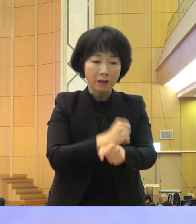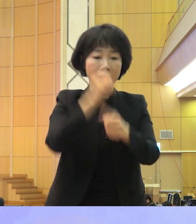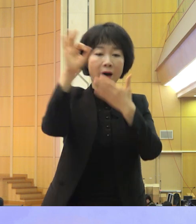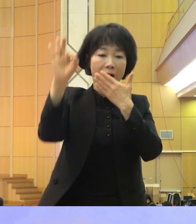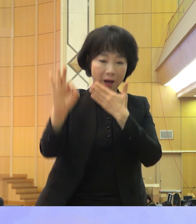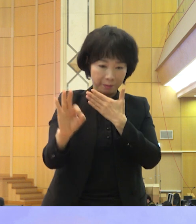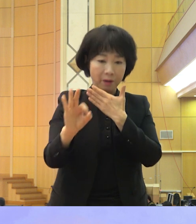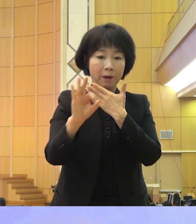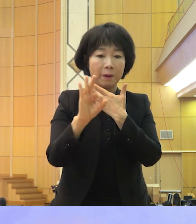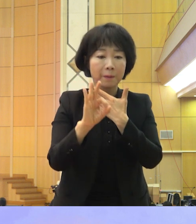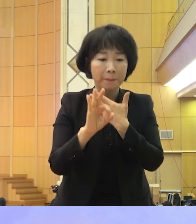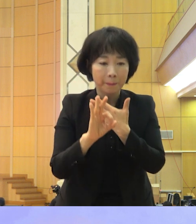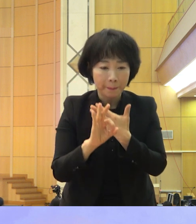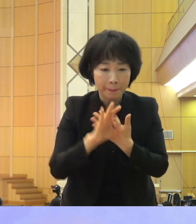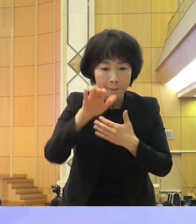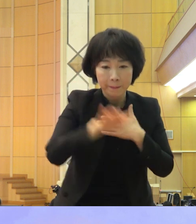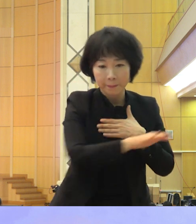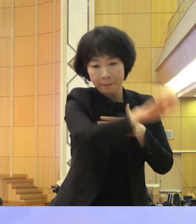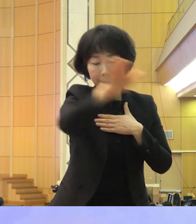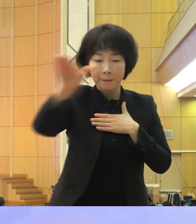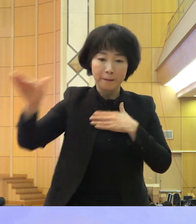믿기만 하면